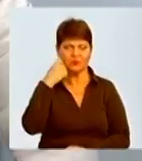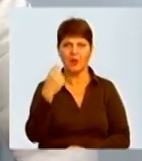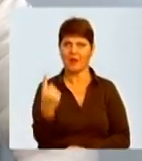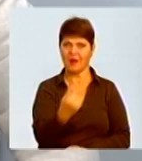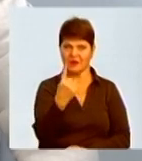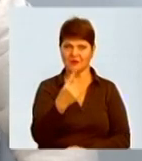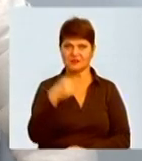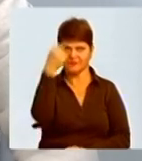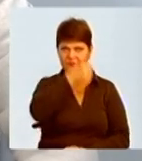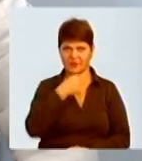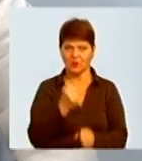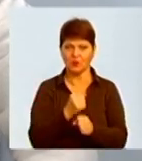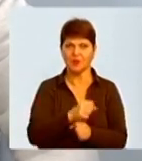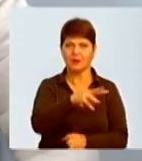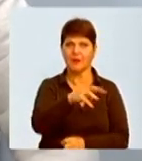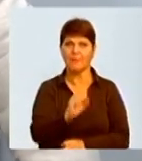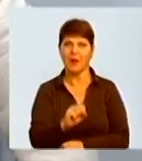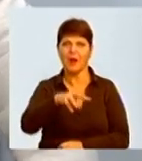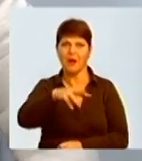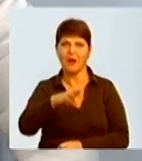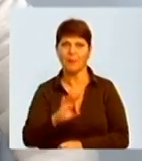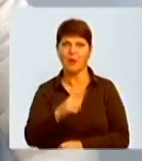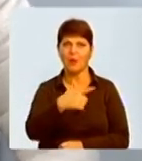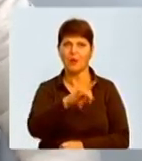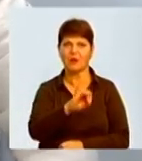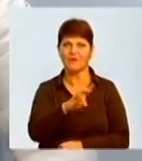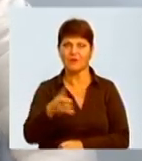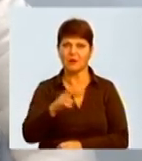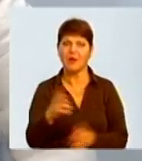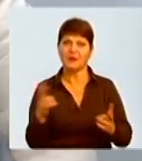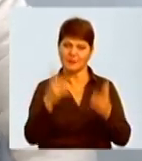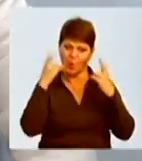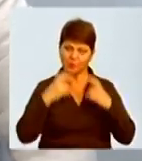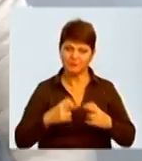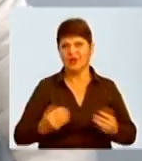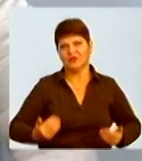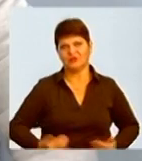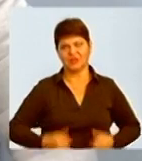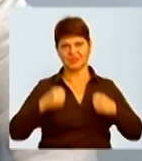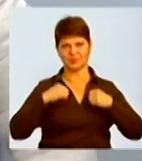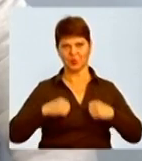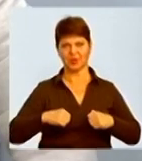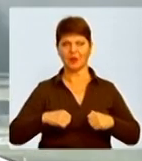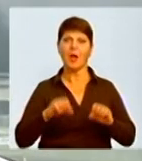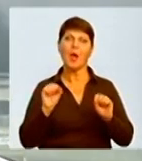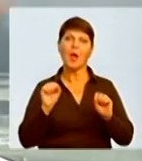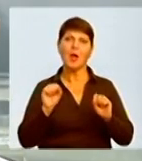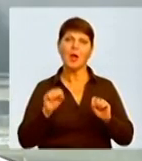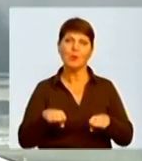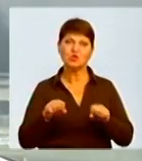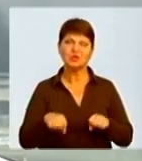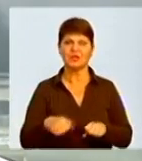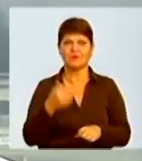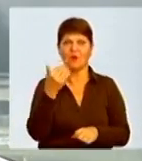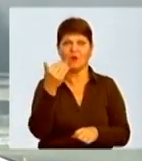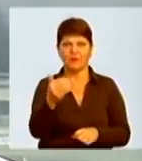мамографію. Краще обстежитись, впевнитись, що ви здорові і спокійно піти додому. І, можливо, розвінчайте